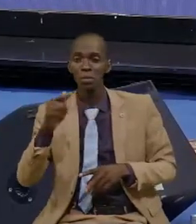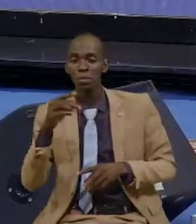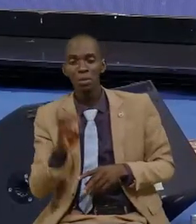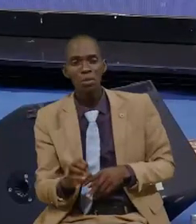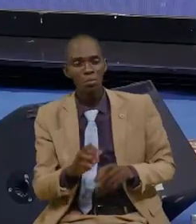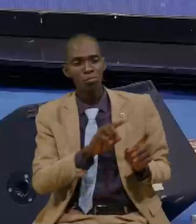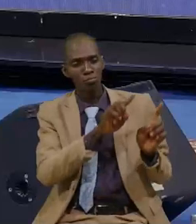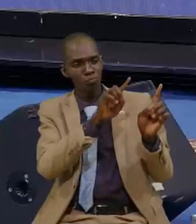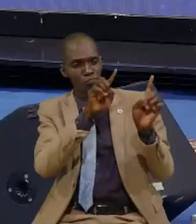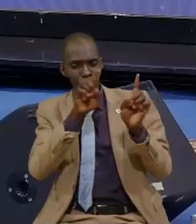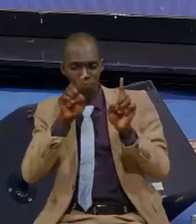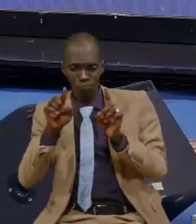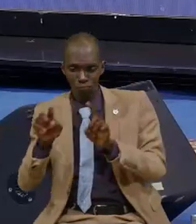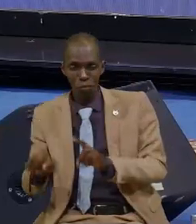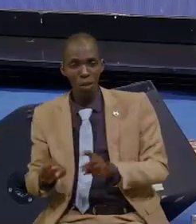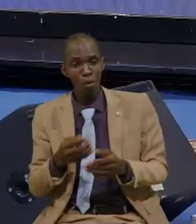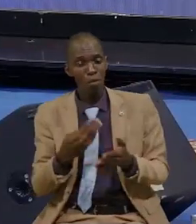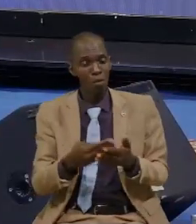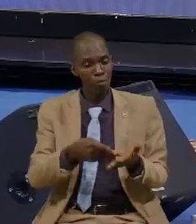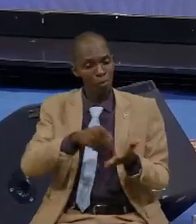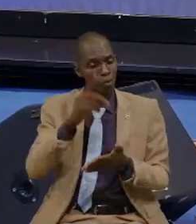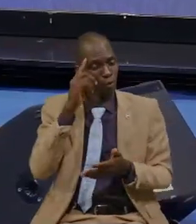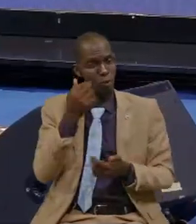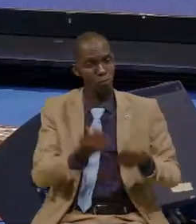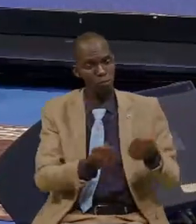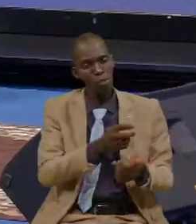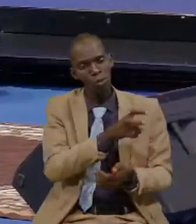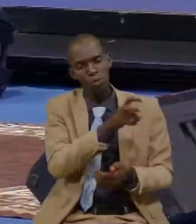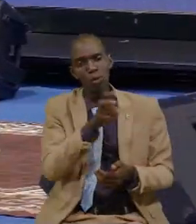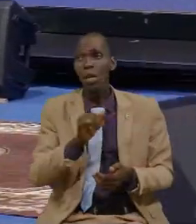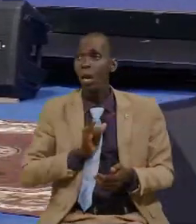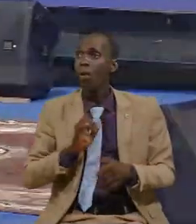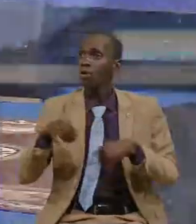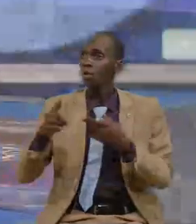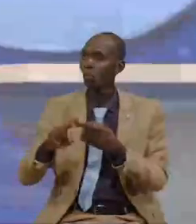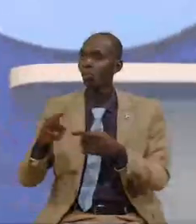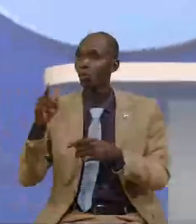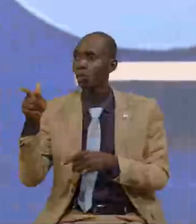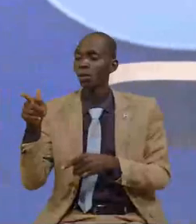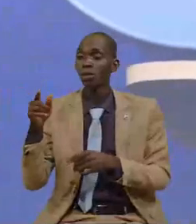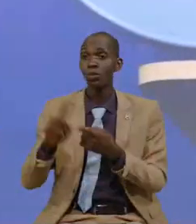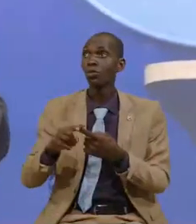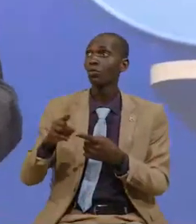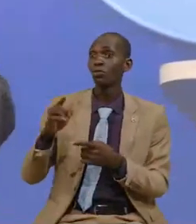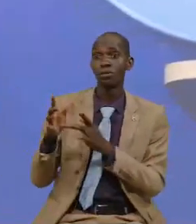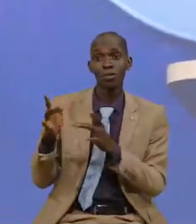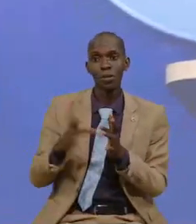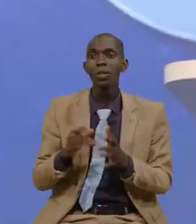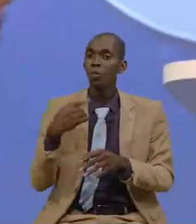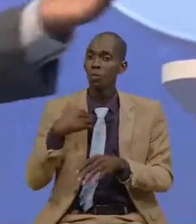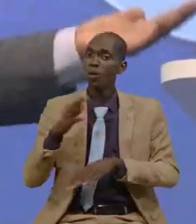vous êtes ici et vous avez payé, pour certains, vous avez payé des frais de transport. Vous dites, mais je vais